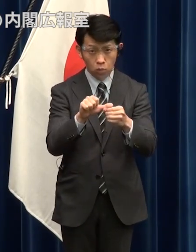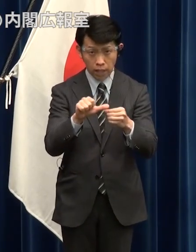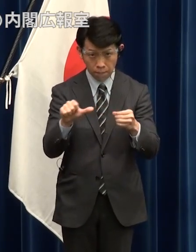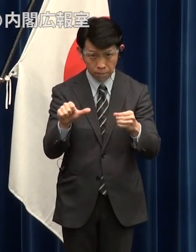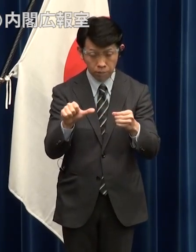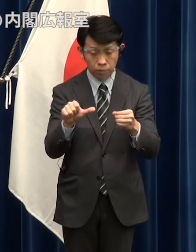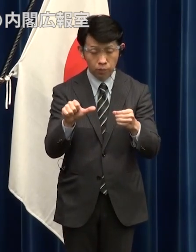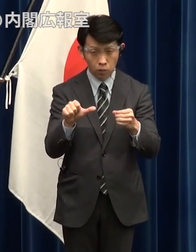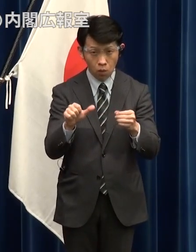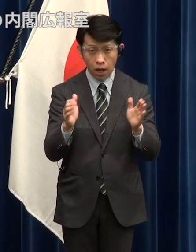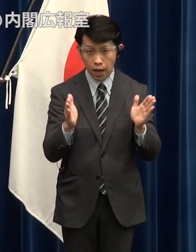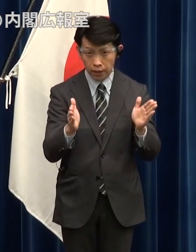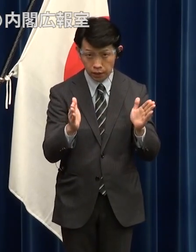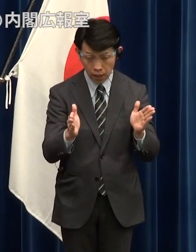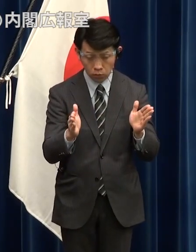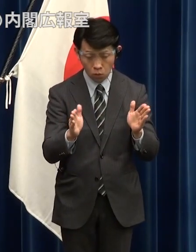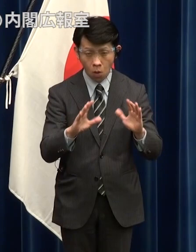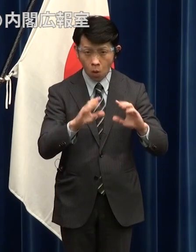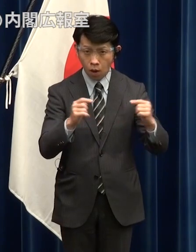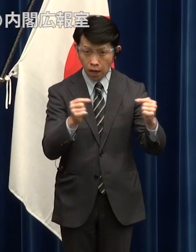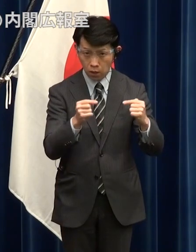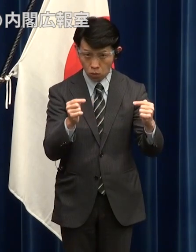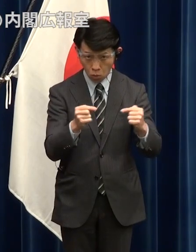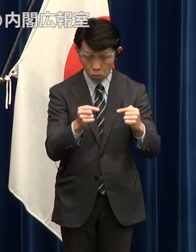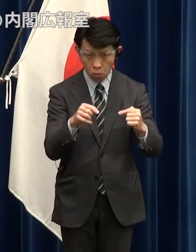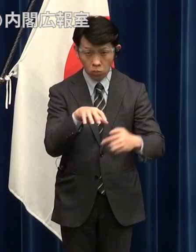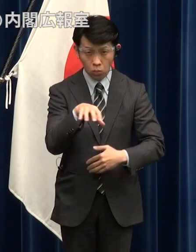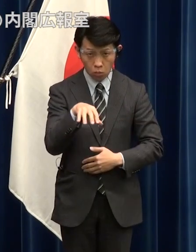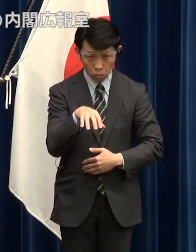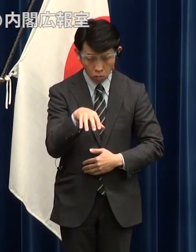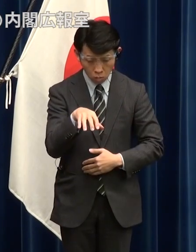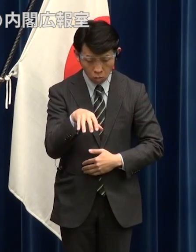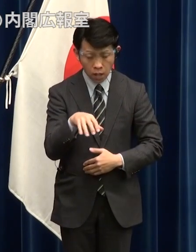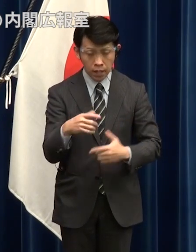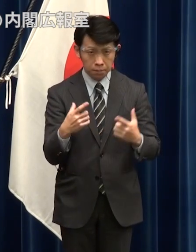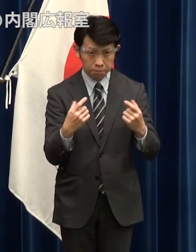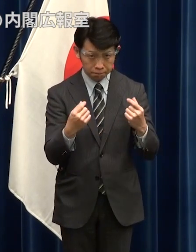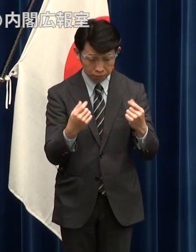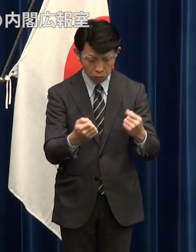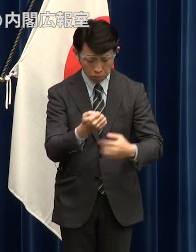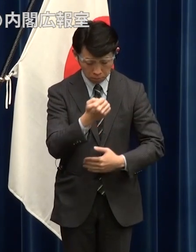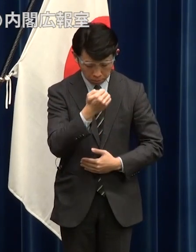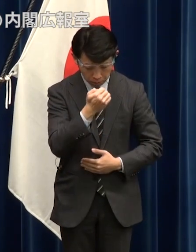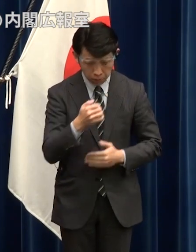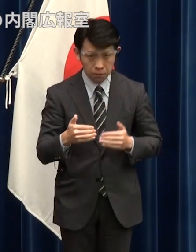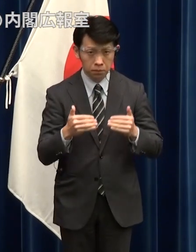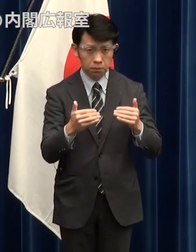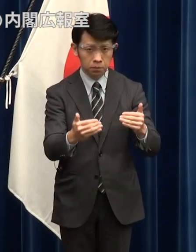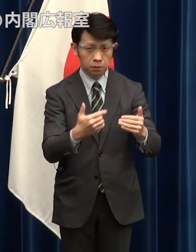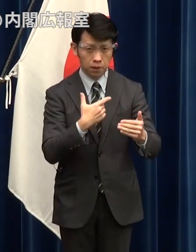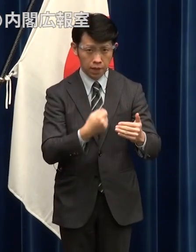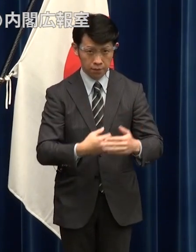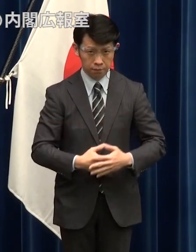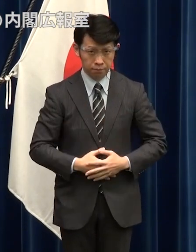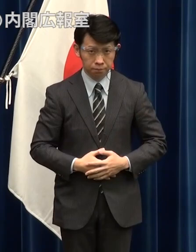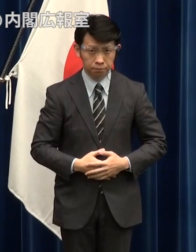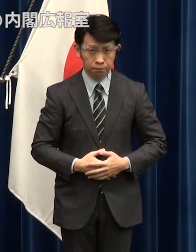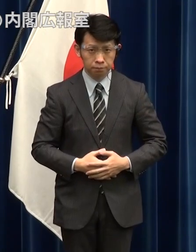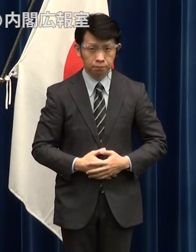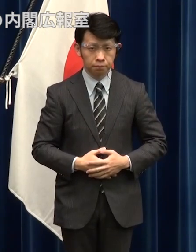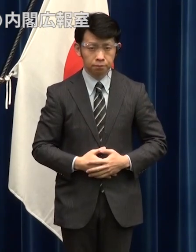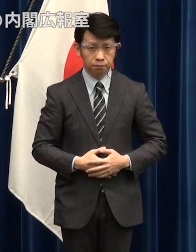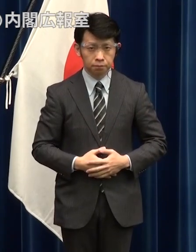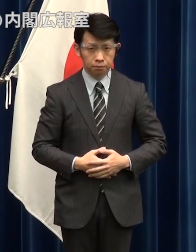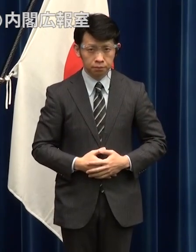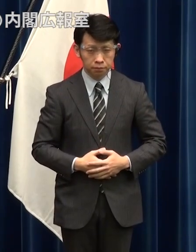外交面での取り組みについても異論なきを取り組んでいきたいと考えています。なお